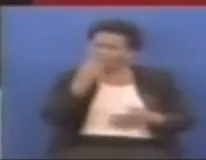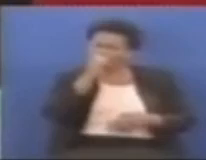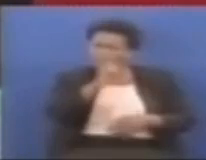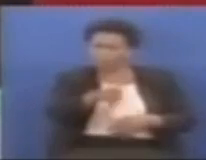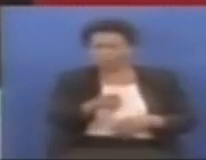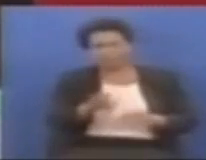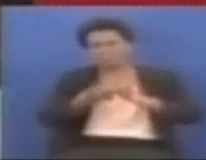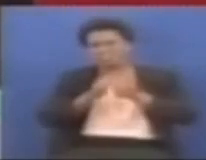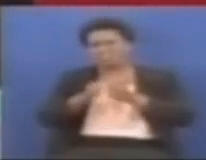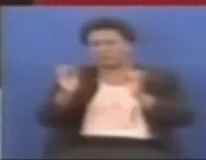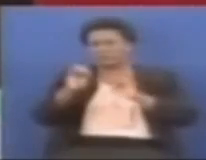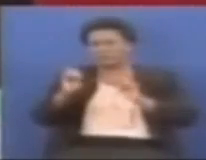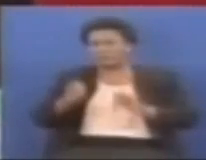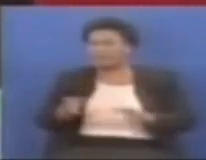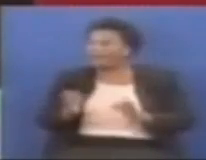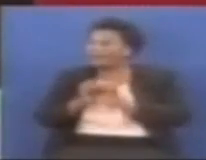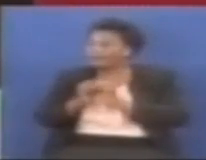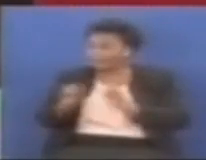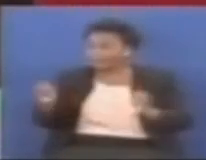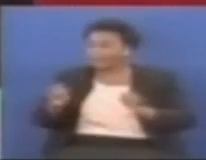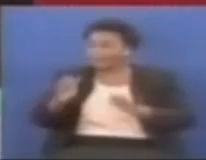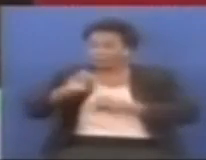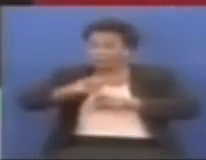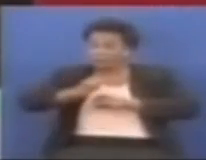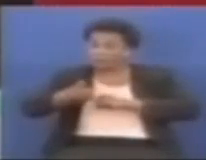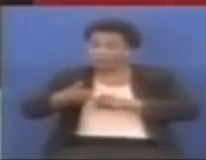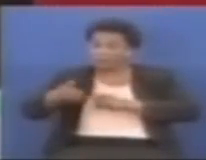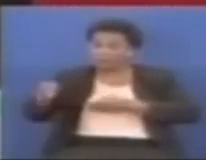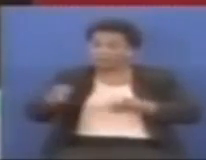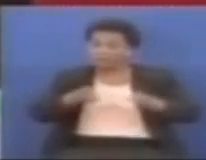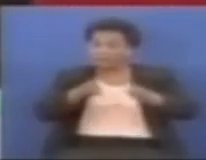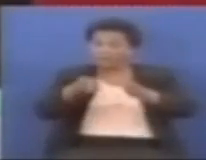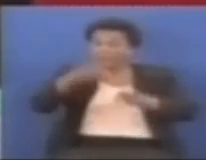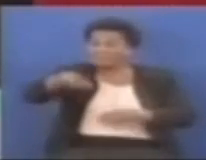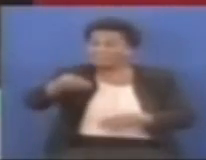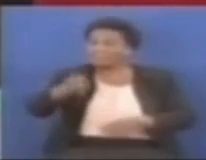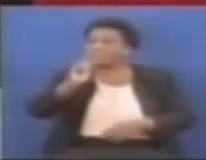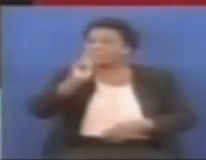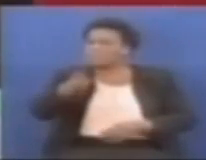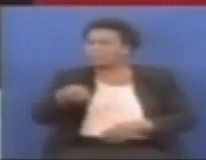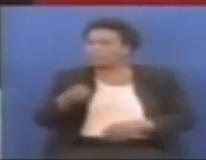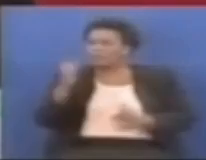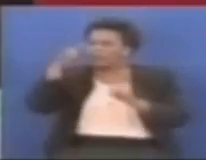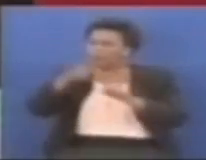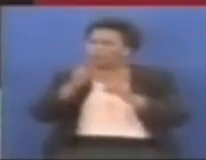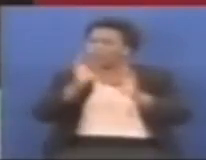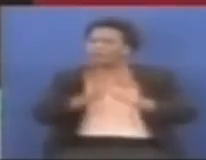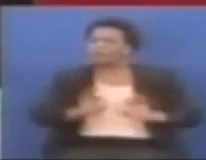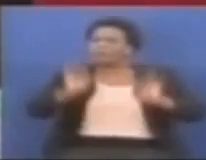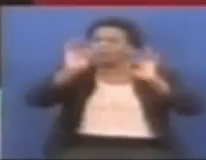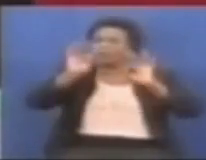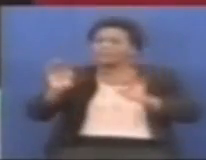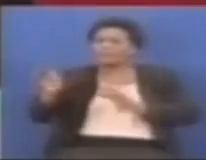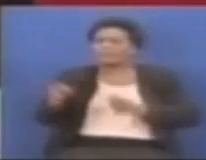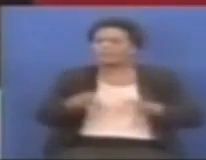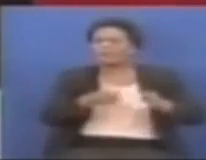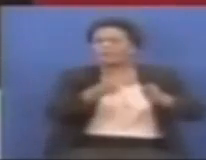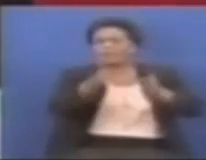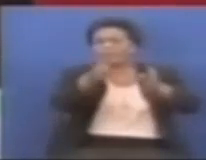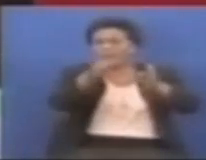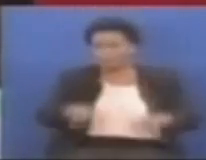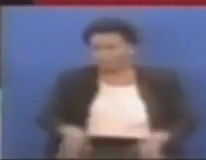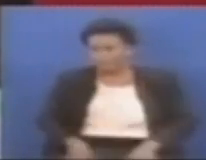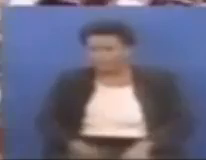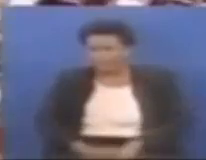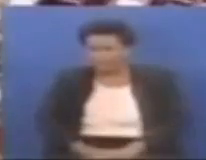Lakini kimsingi ni kwamba Tarura ipo kwa ajili ya kuboresha barabara zetu, na ninifahamishe tu kwamba itaenda kujenga barabara zetu mpaka kiwango cha lami.